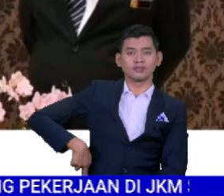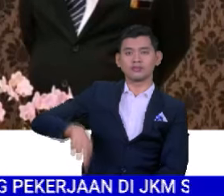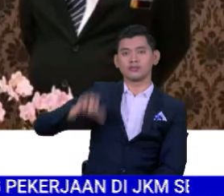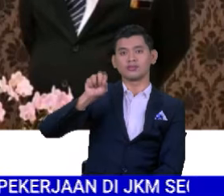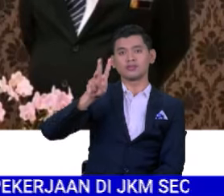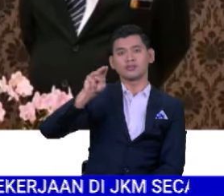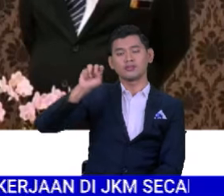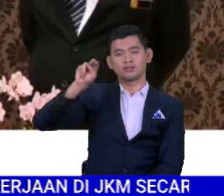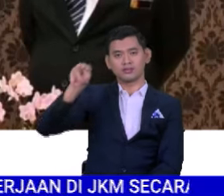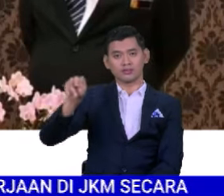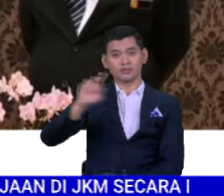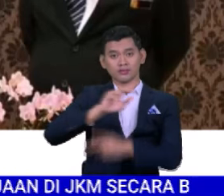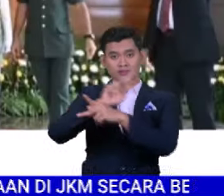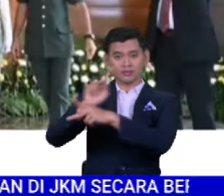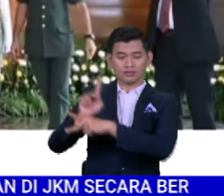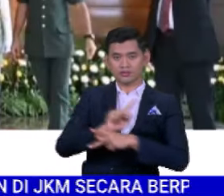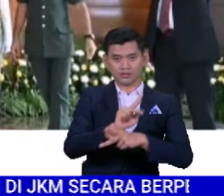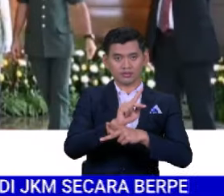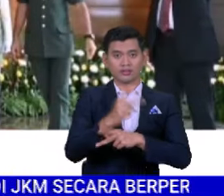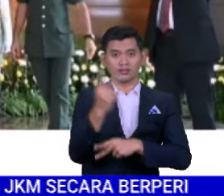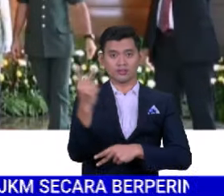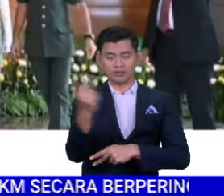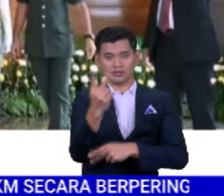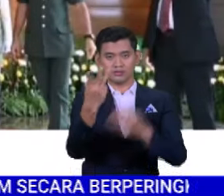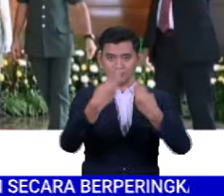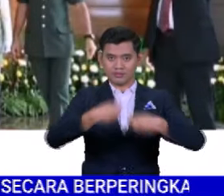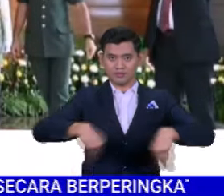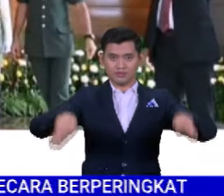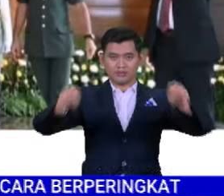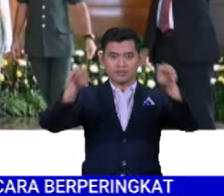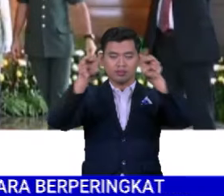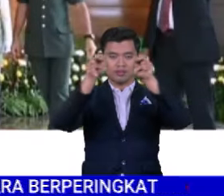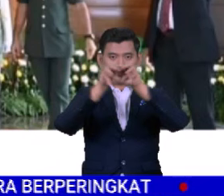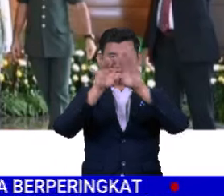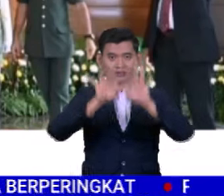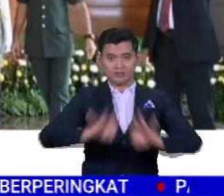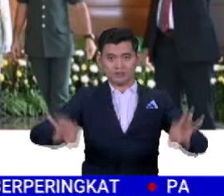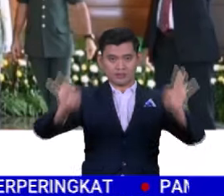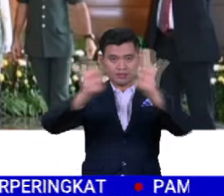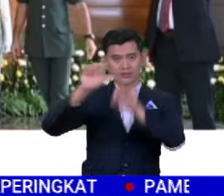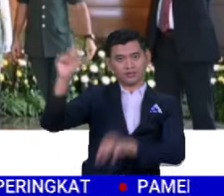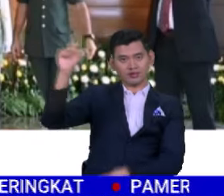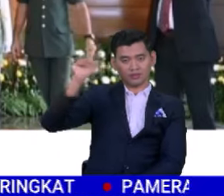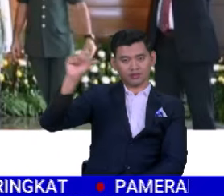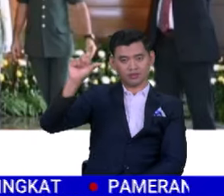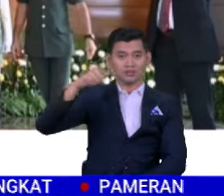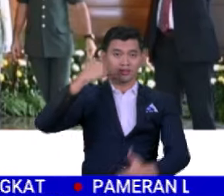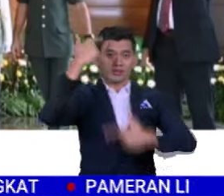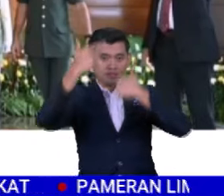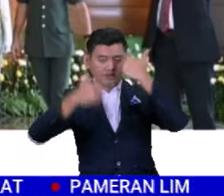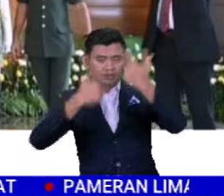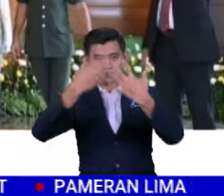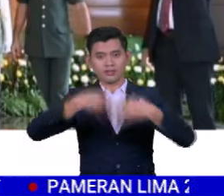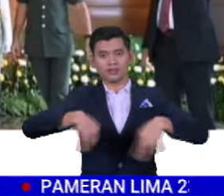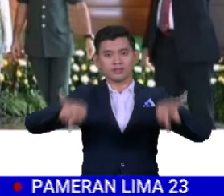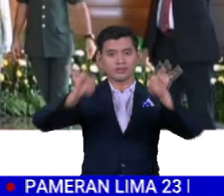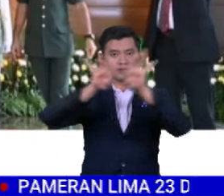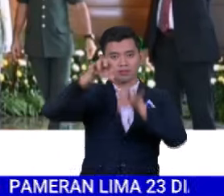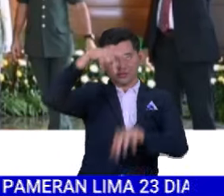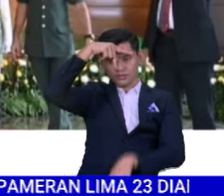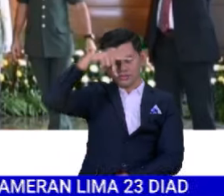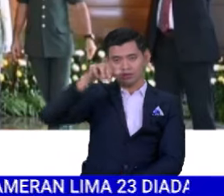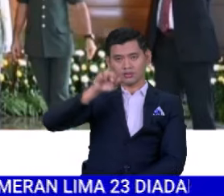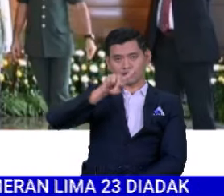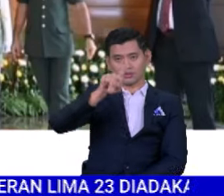Al Saud, penjaga dua masjid suci. Majlis mengadap ini merupakan antara agenda lawatan rasmi pertama Putera Faisal ke